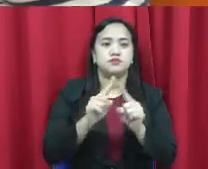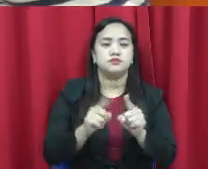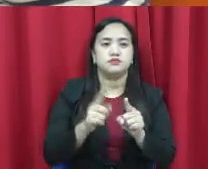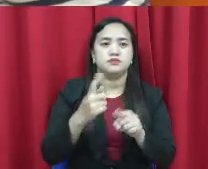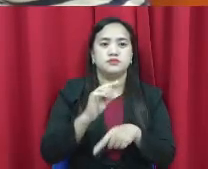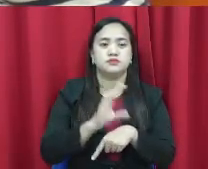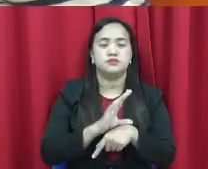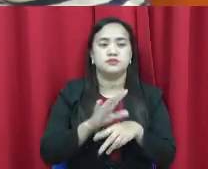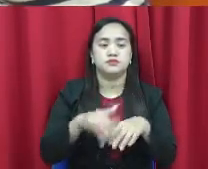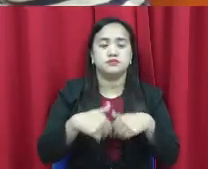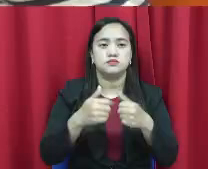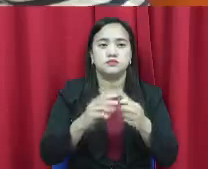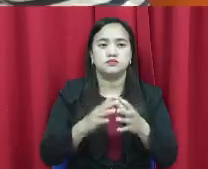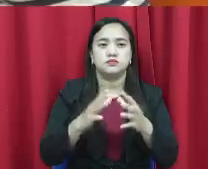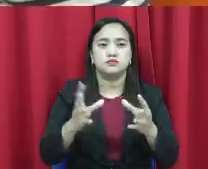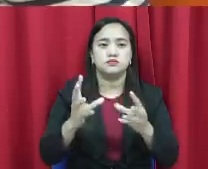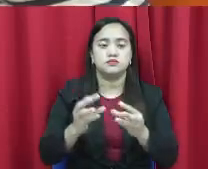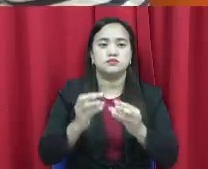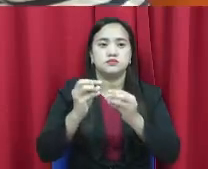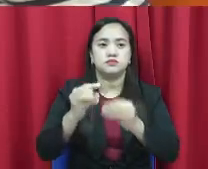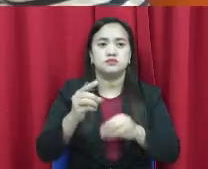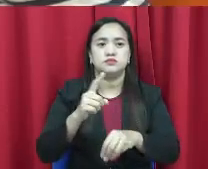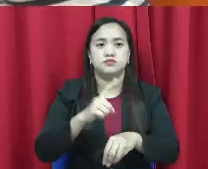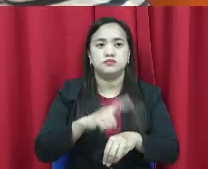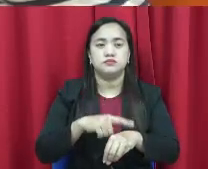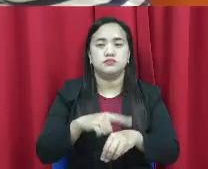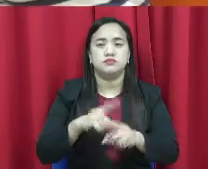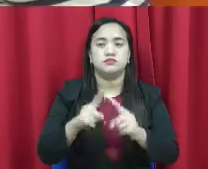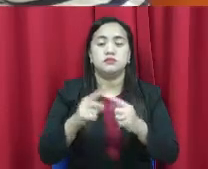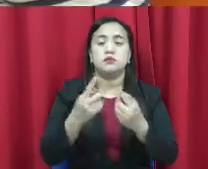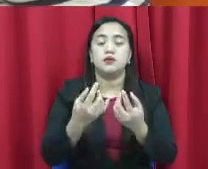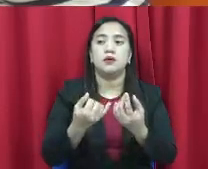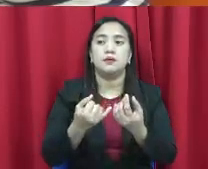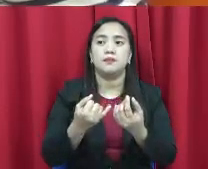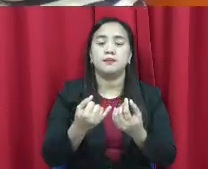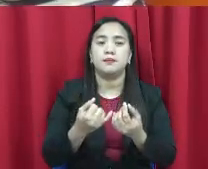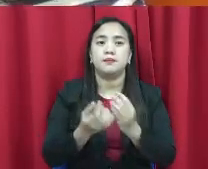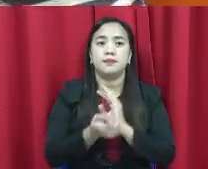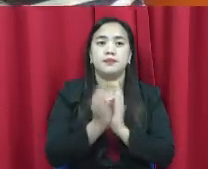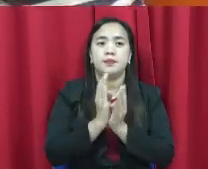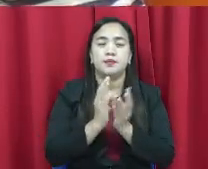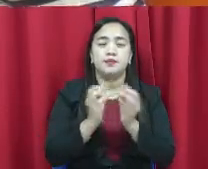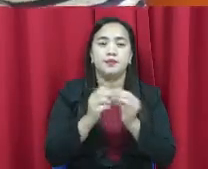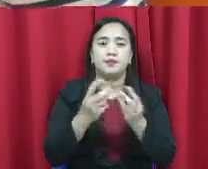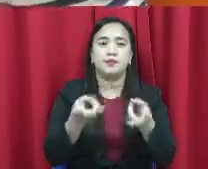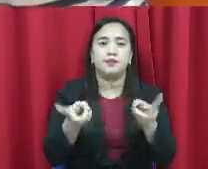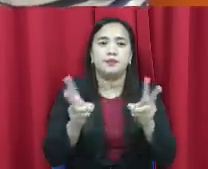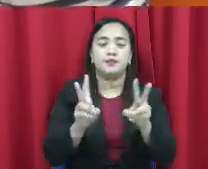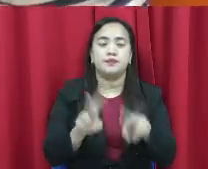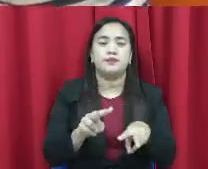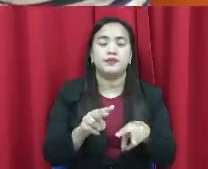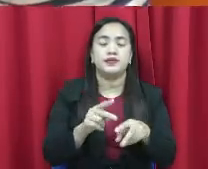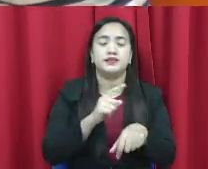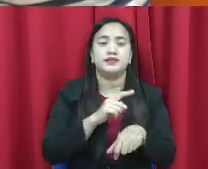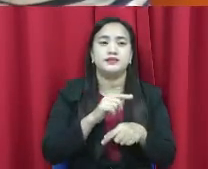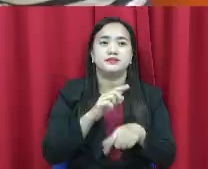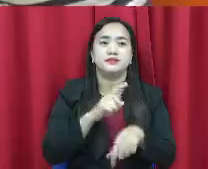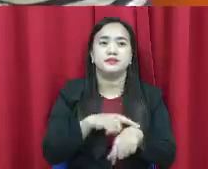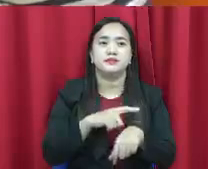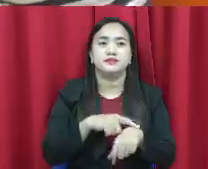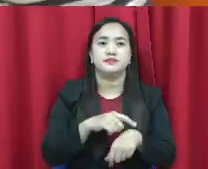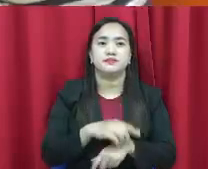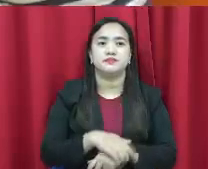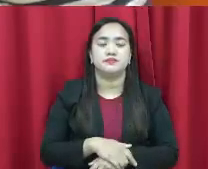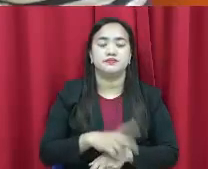niya nabibigyan pa ng time talaga nagiging quality ang pag nakikita ko ag minsan Nandiyan si danhill